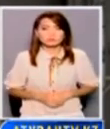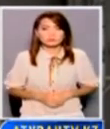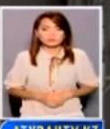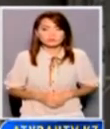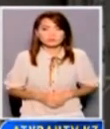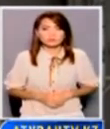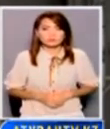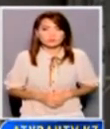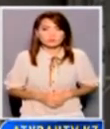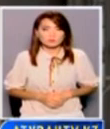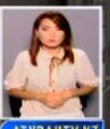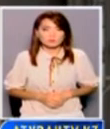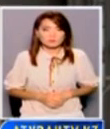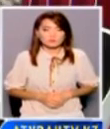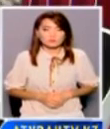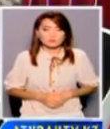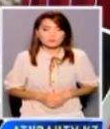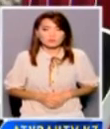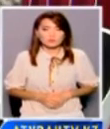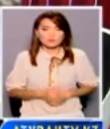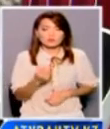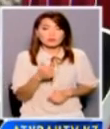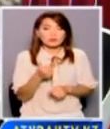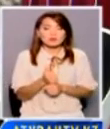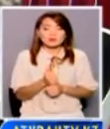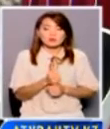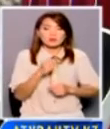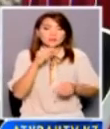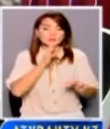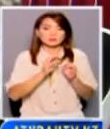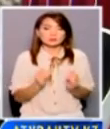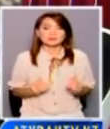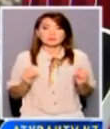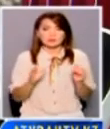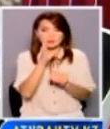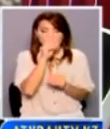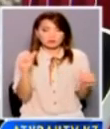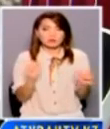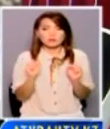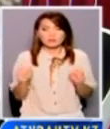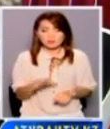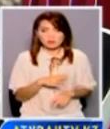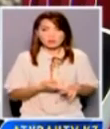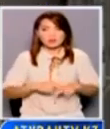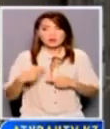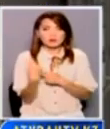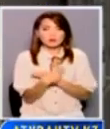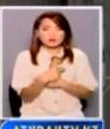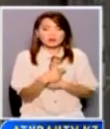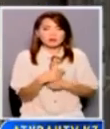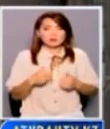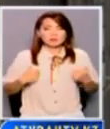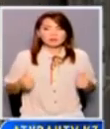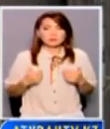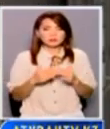жатыр, оның ішінен шақырту алдым. Иә, негізсіз ішкен дәрі ем болмай кесірін тигізеді. Дәріні дорбалап тасып